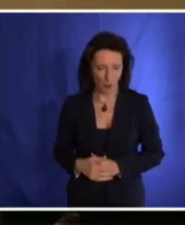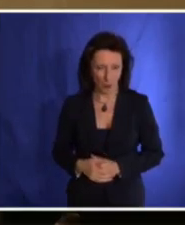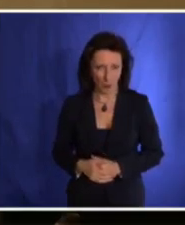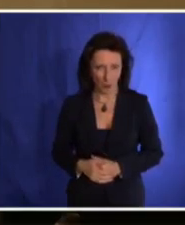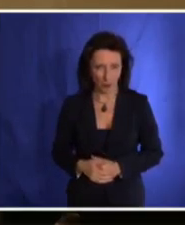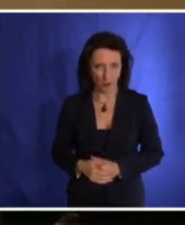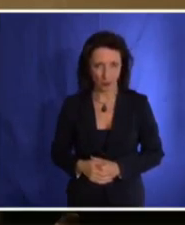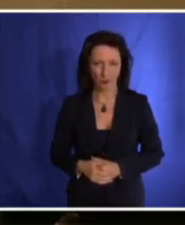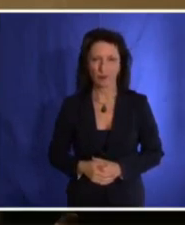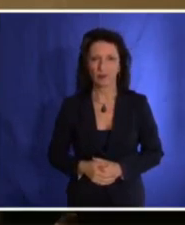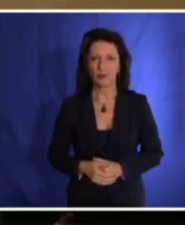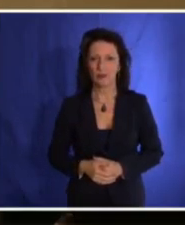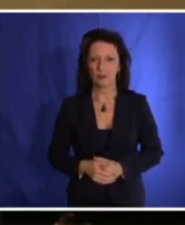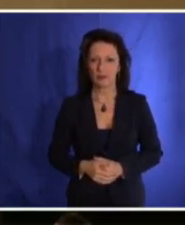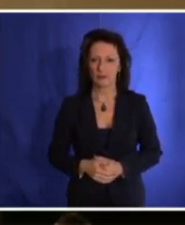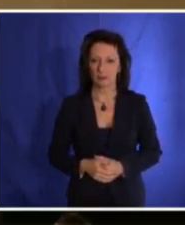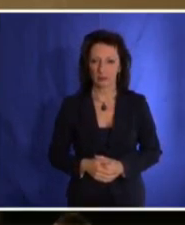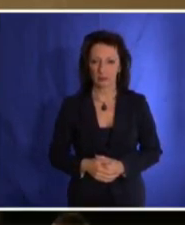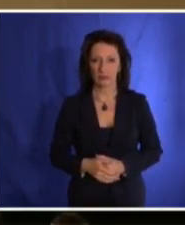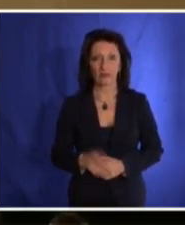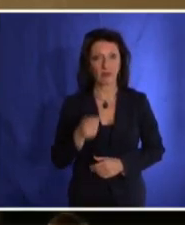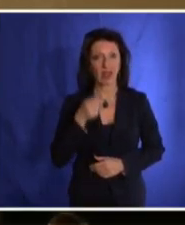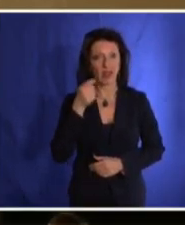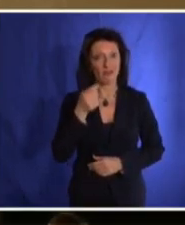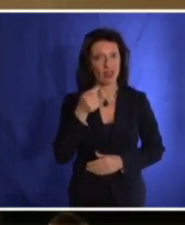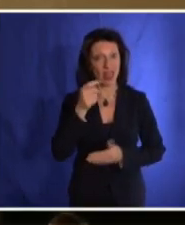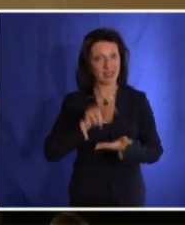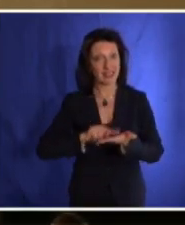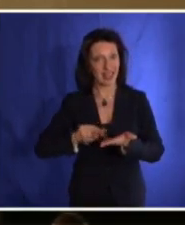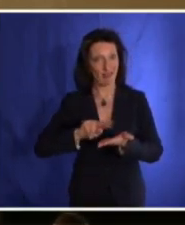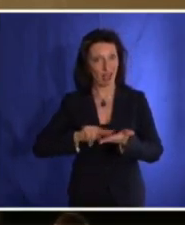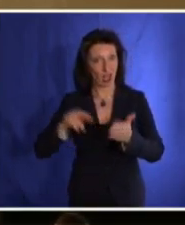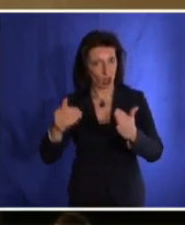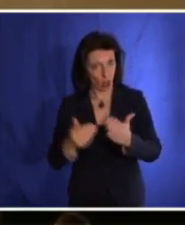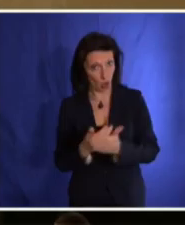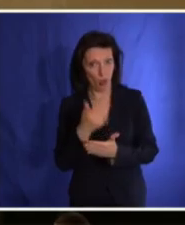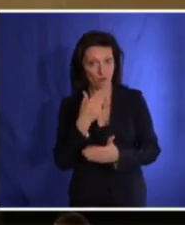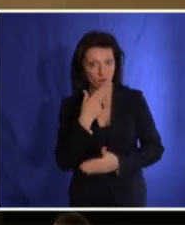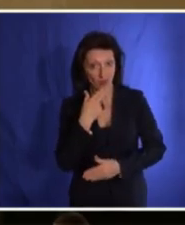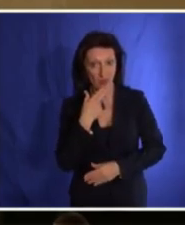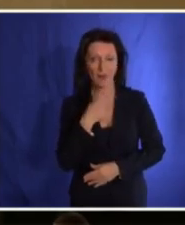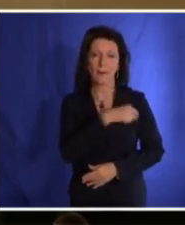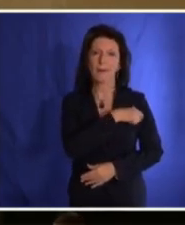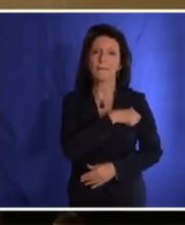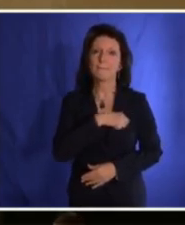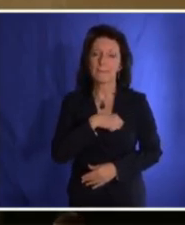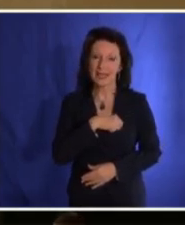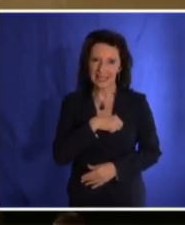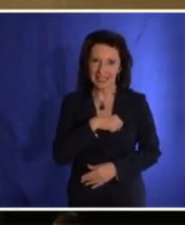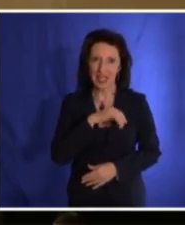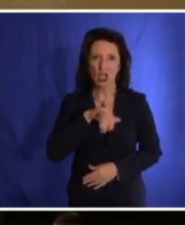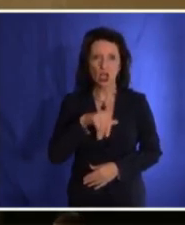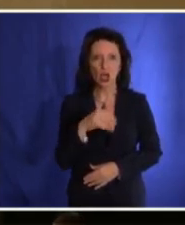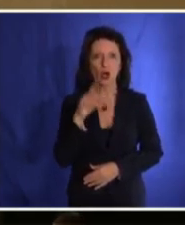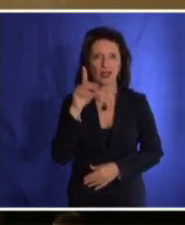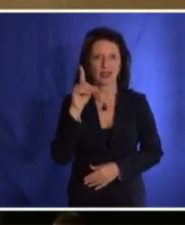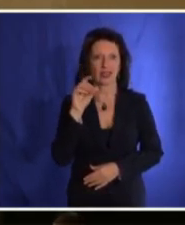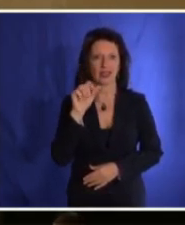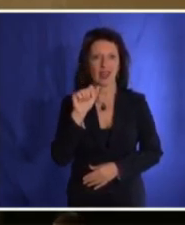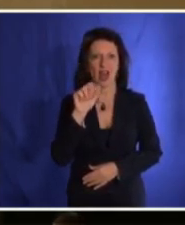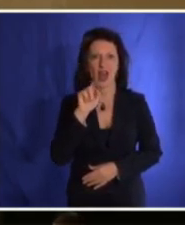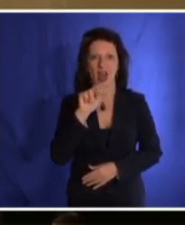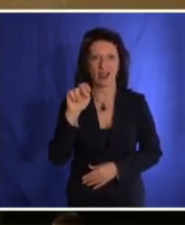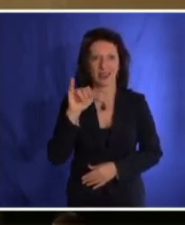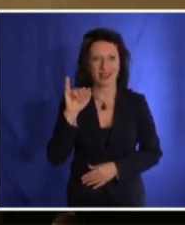Als neuer Finanzreferent wurde Magister Jochen Danninger